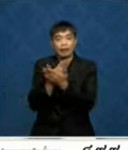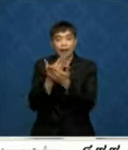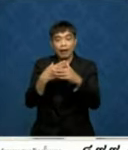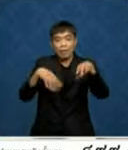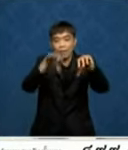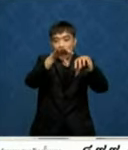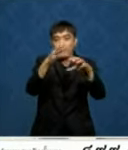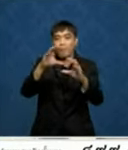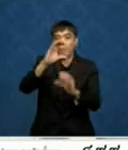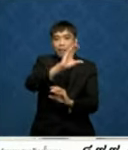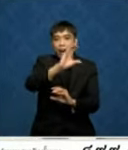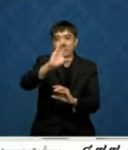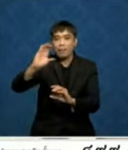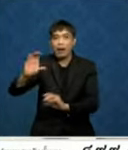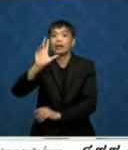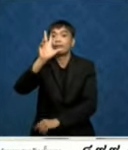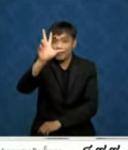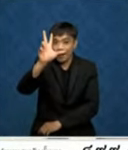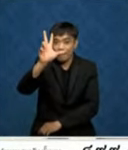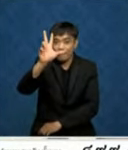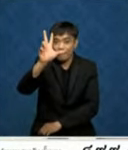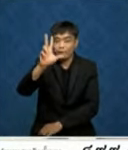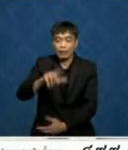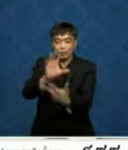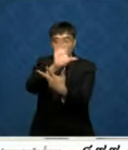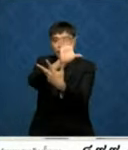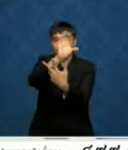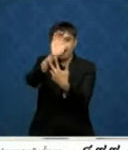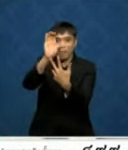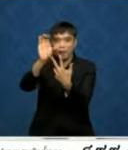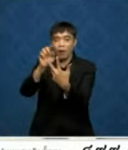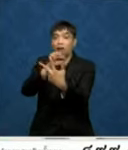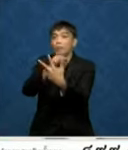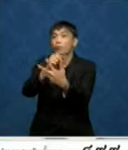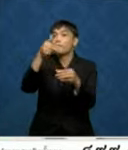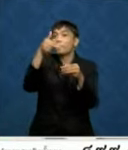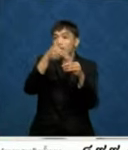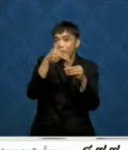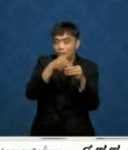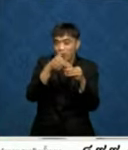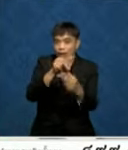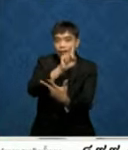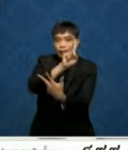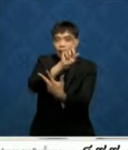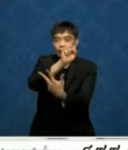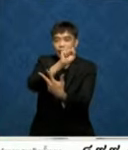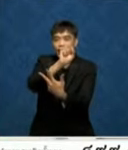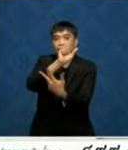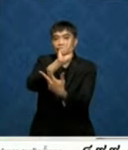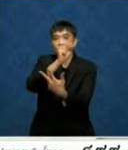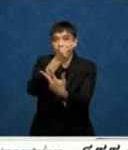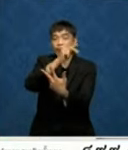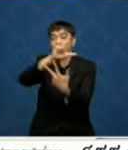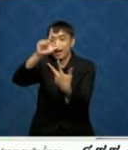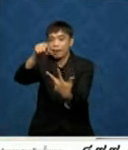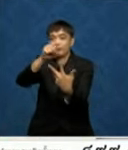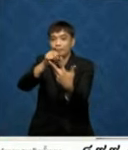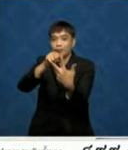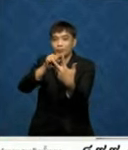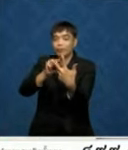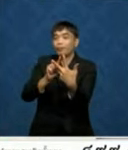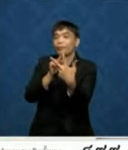หญ่ก้อนที่1ภาระหนี้ของกองทุนน้ำมันเชื้อเพลิง 110,000 ล้านบาทภ